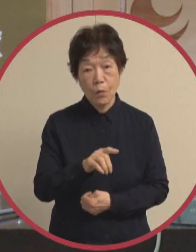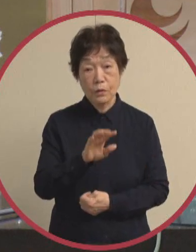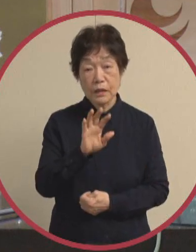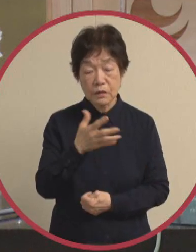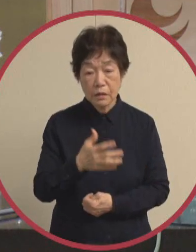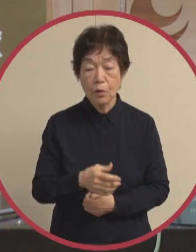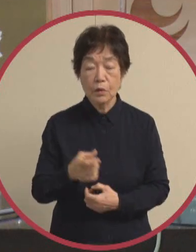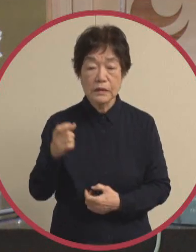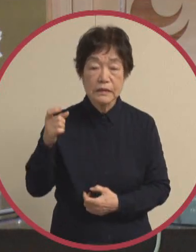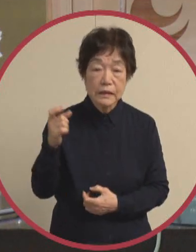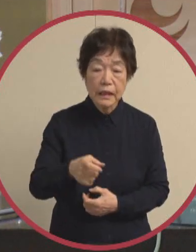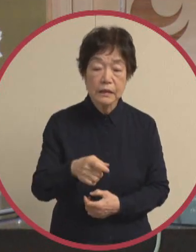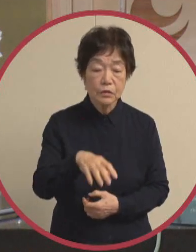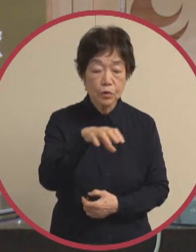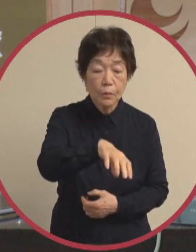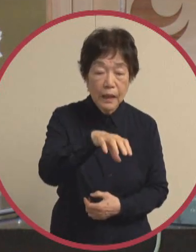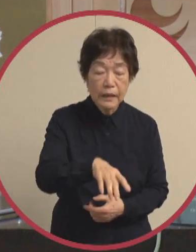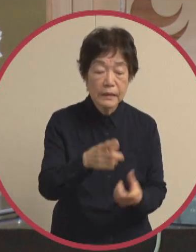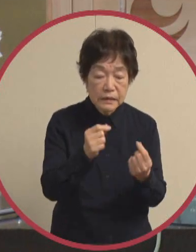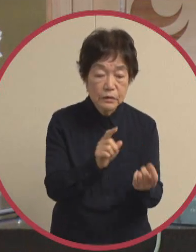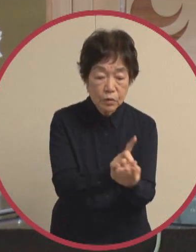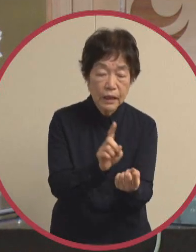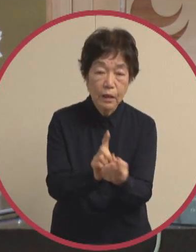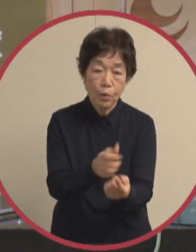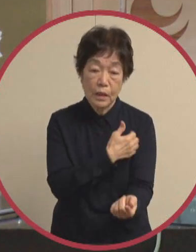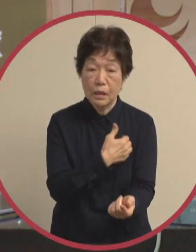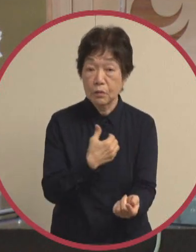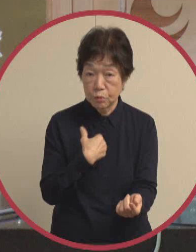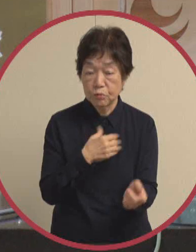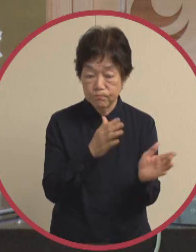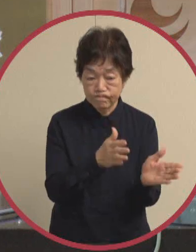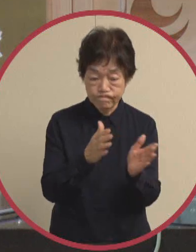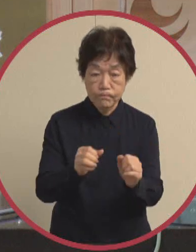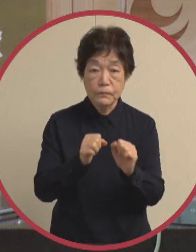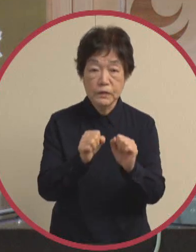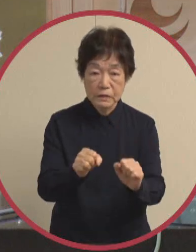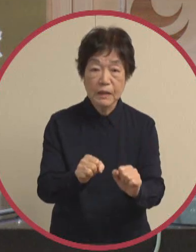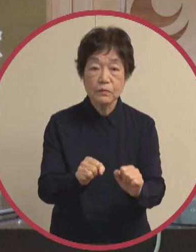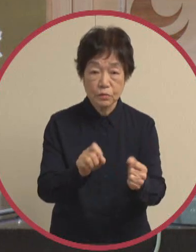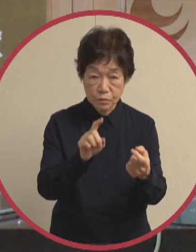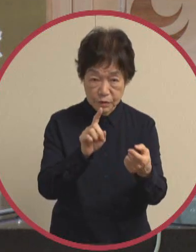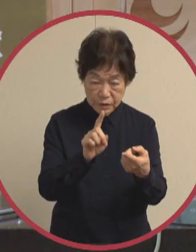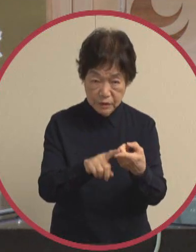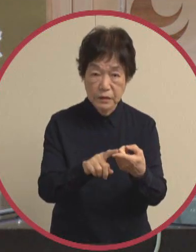まあ、しっかりとその場で対応できるような体制を取ってやっていきますし、